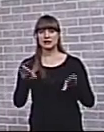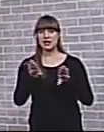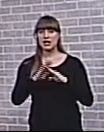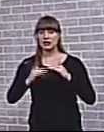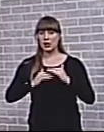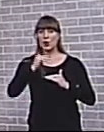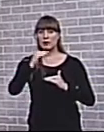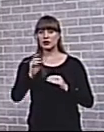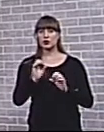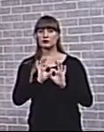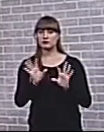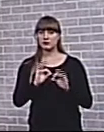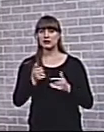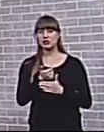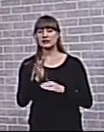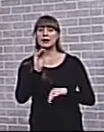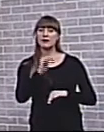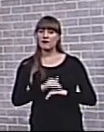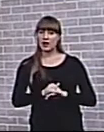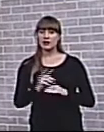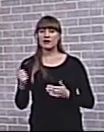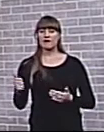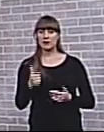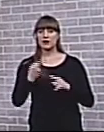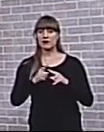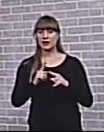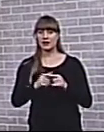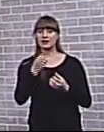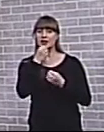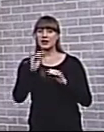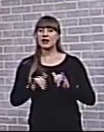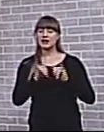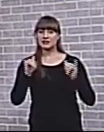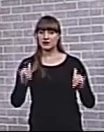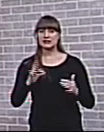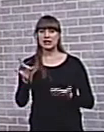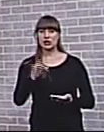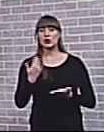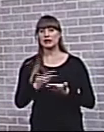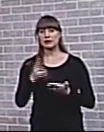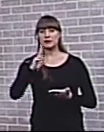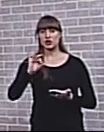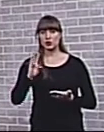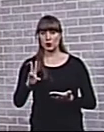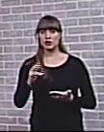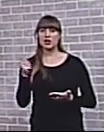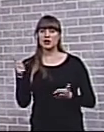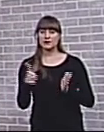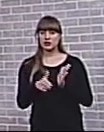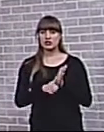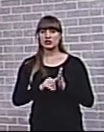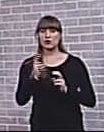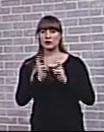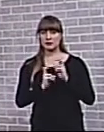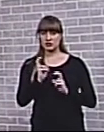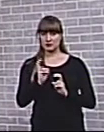эксперты объясняют несколькими факторами. Во-первых, это позитивная динамика развития региона. Например, Дон – 6-й в промышленном производстве и